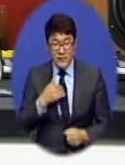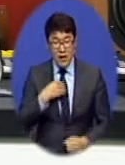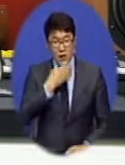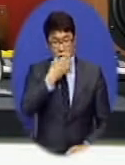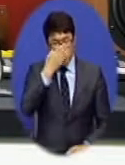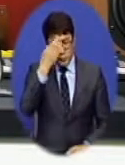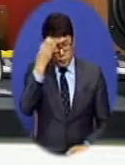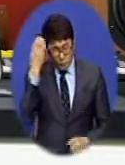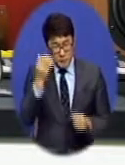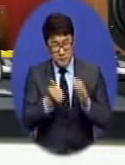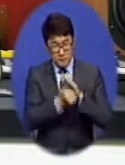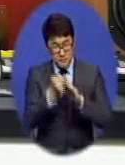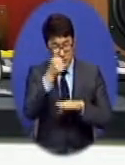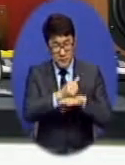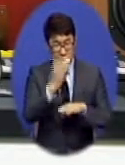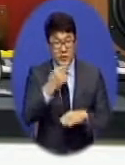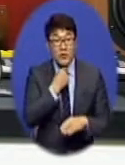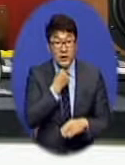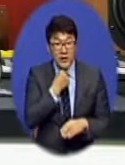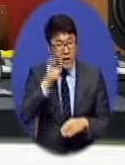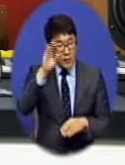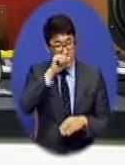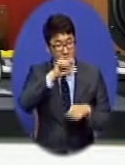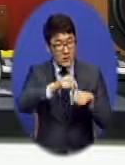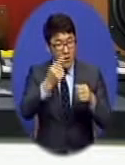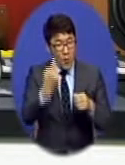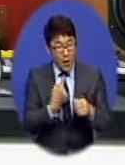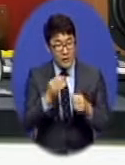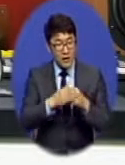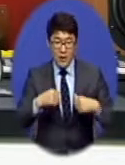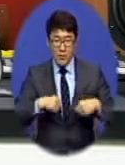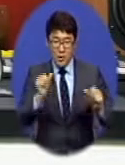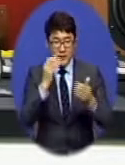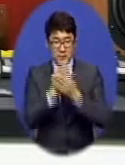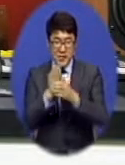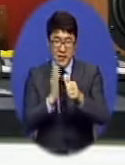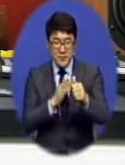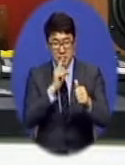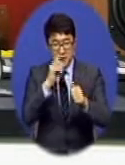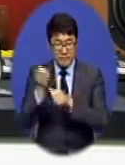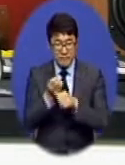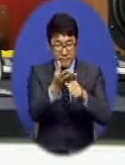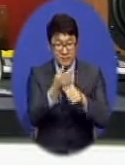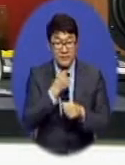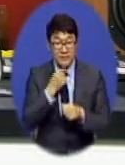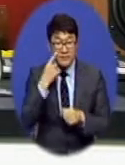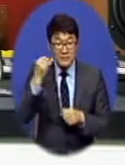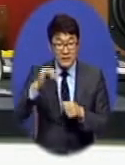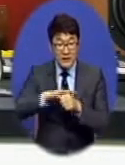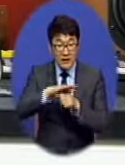꿈을 이루셨으면 좋겠고요. 그 기회는 꼭 올 겁니다. 절대 포기하지 마시라는 말씀 꼭 드리고 싶고요. 어머님의